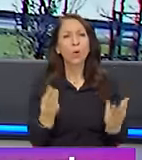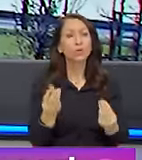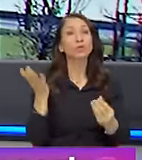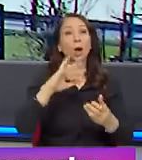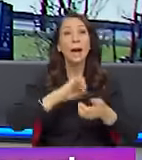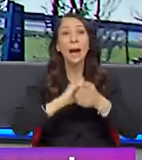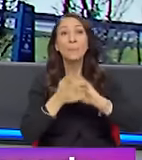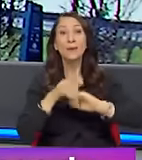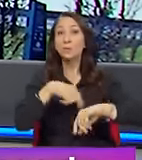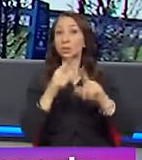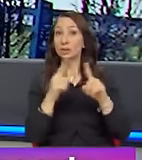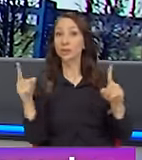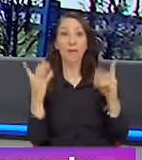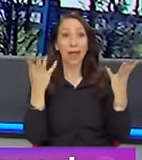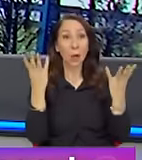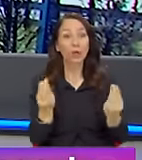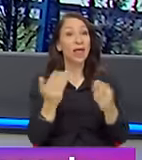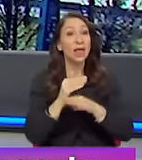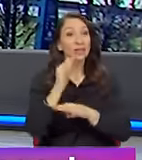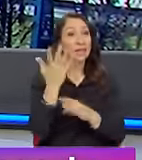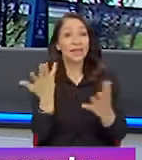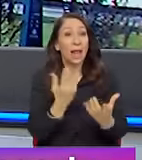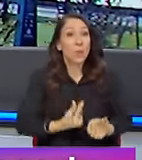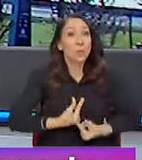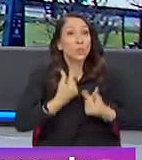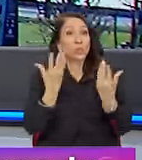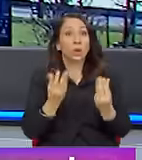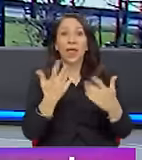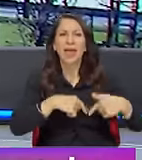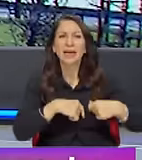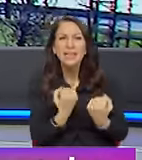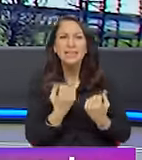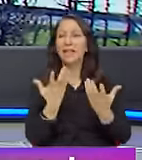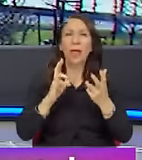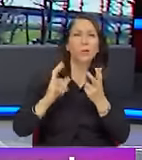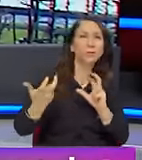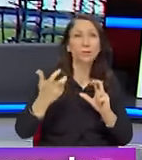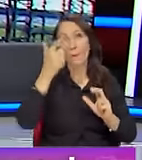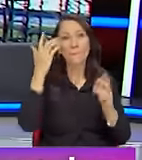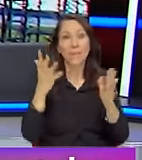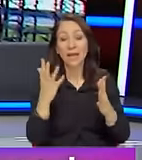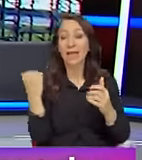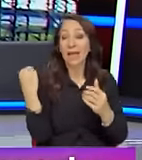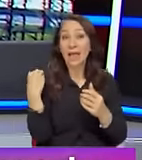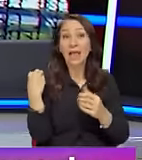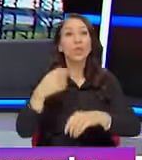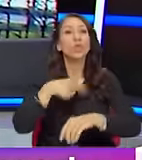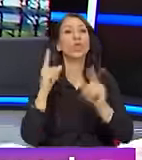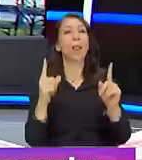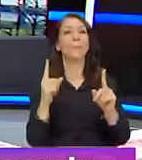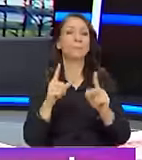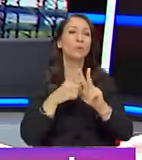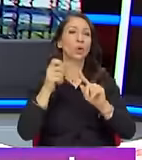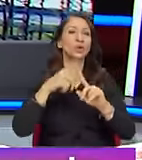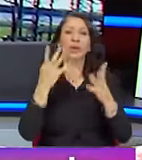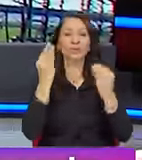Sonra kampanya sürecinde neler oldu? Neler yaşandı? Nelerle umutlandı? Nelere kırıldı? Nelere darıldı belki? Ve yeni dönem notları ne olacak?